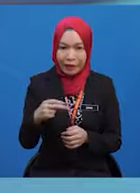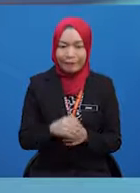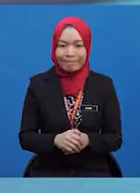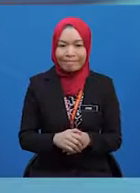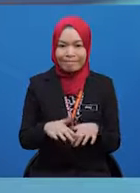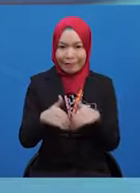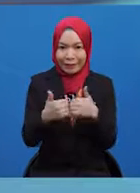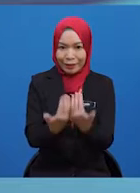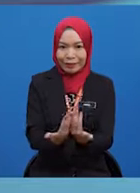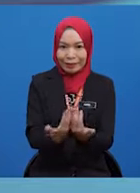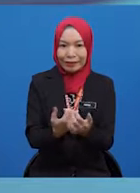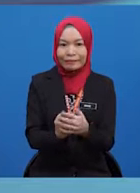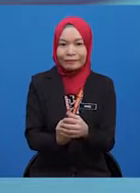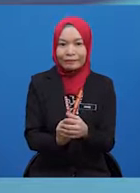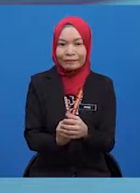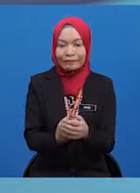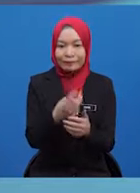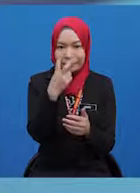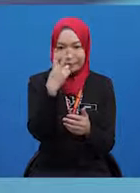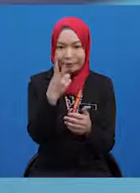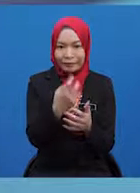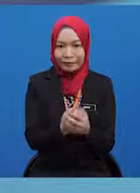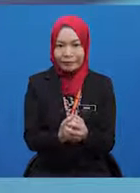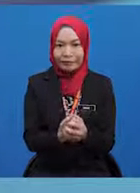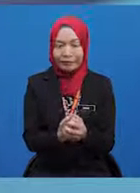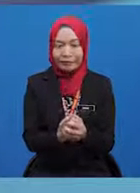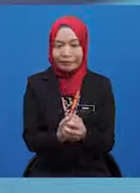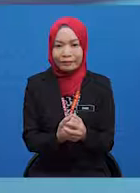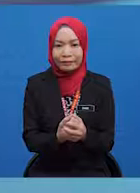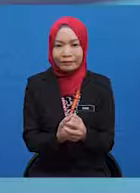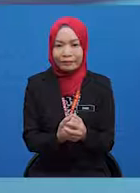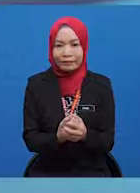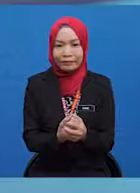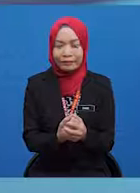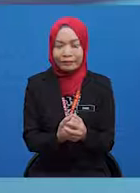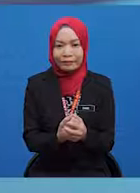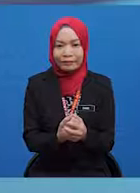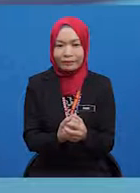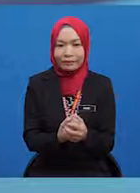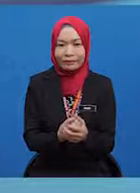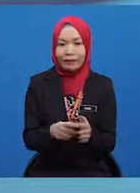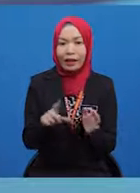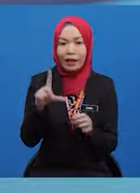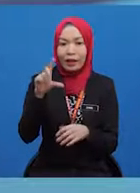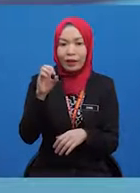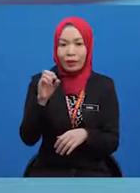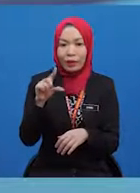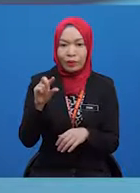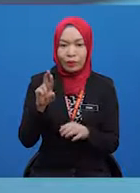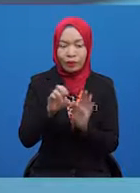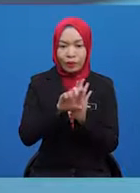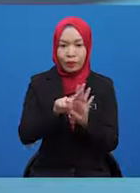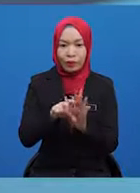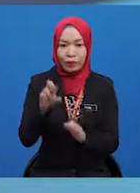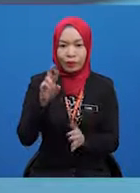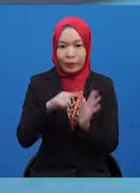representasi kerana ia dapat mewakili produk dengan hasil gabungan imej Makcik